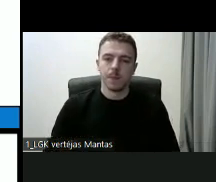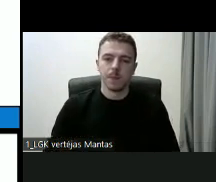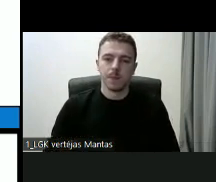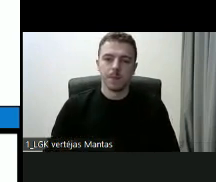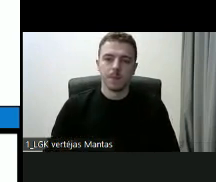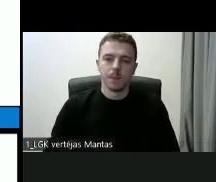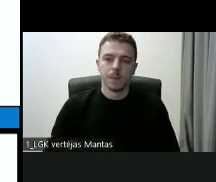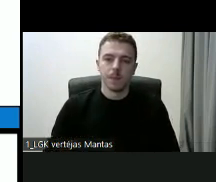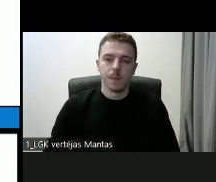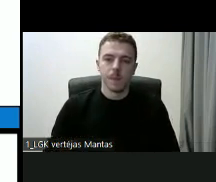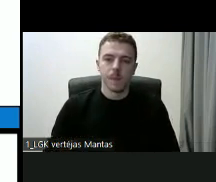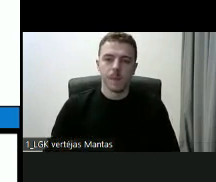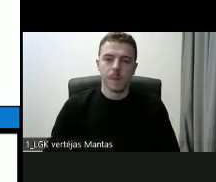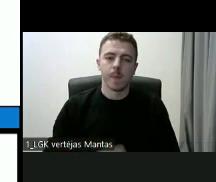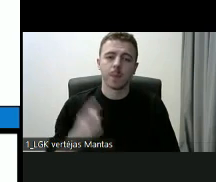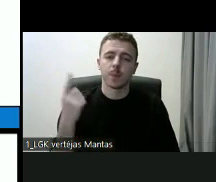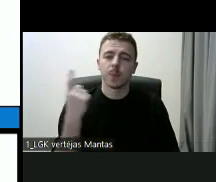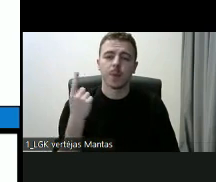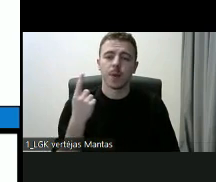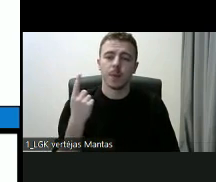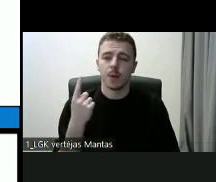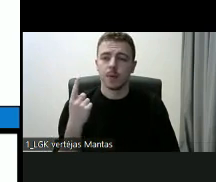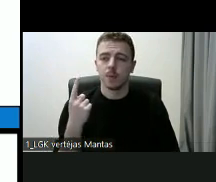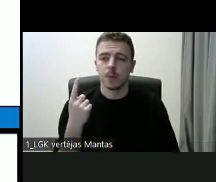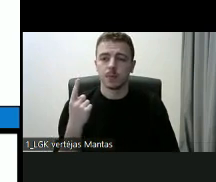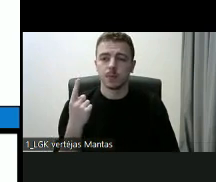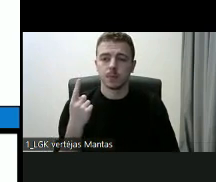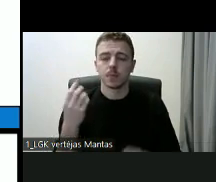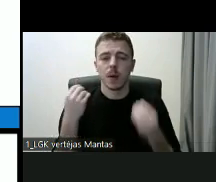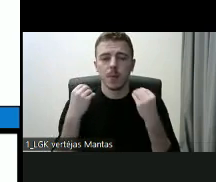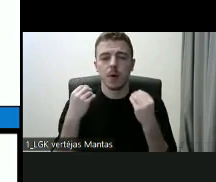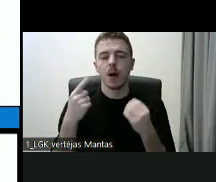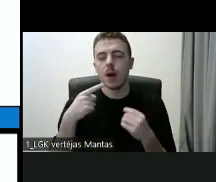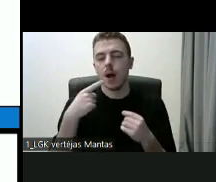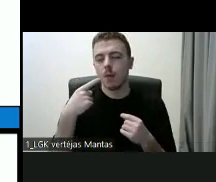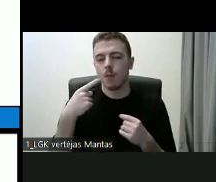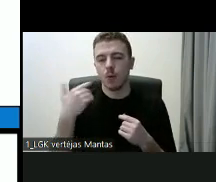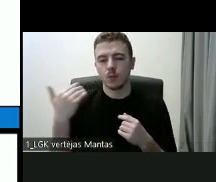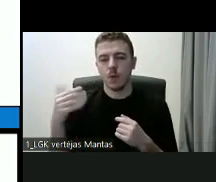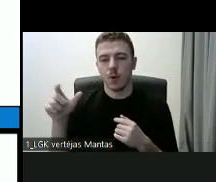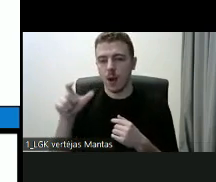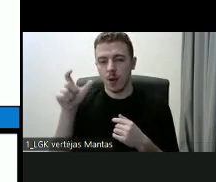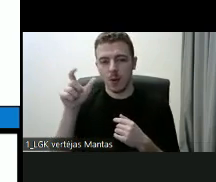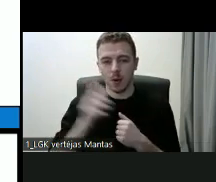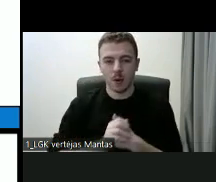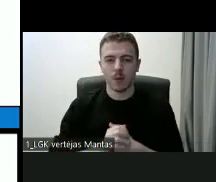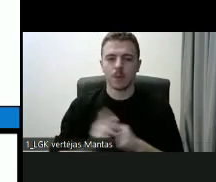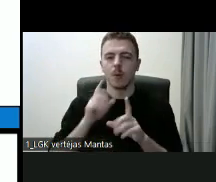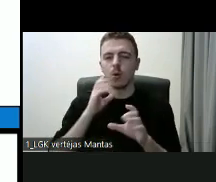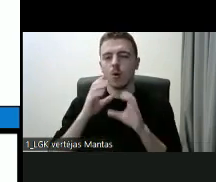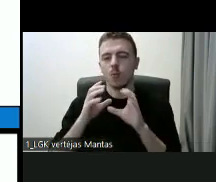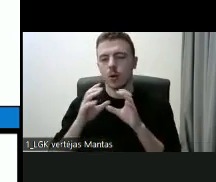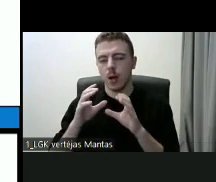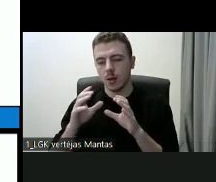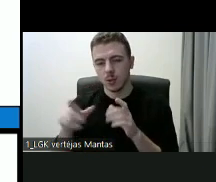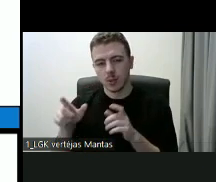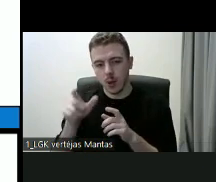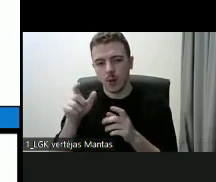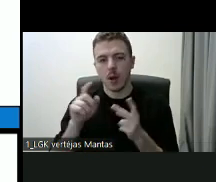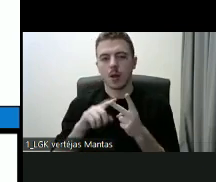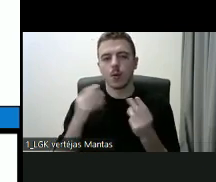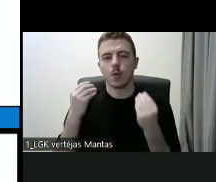pirma pamoka – kalbos kelionė, taip pat komunikacijos kelionė visame švietime. Antroji